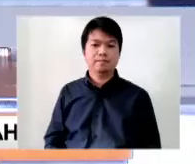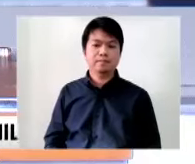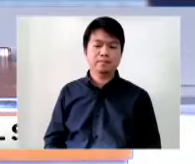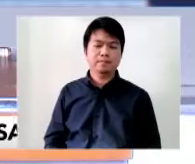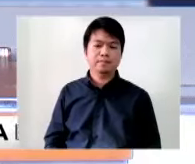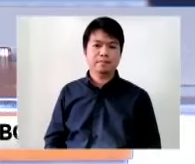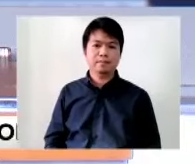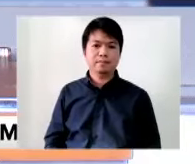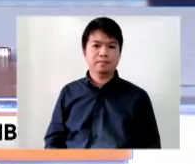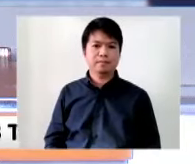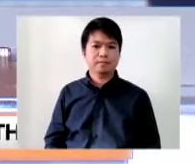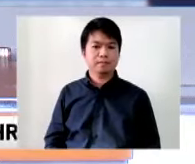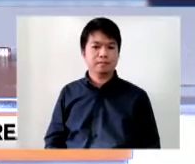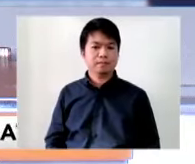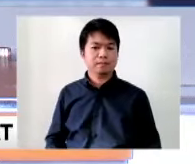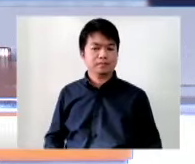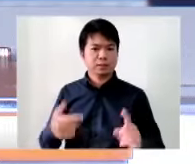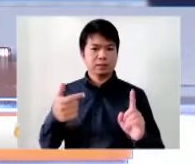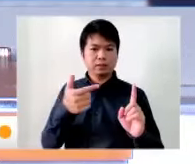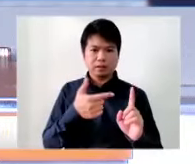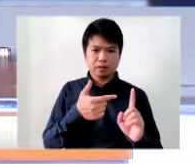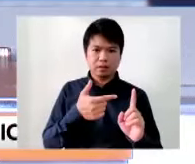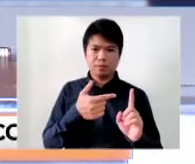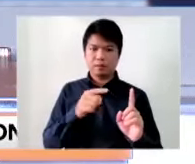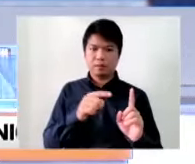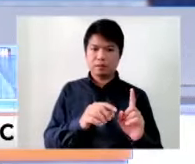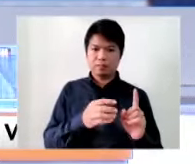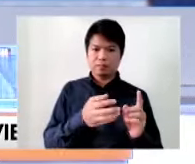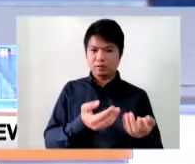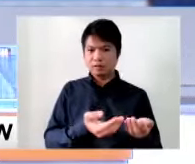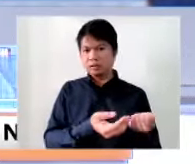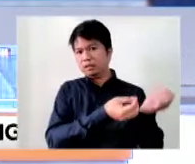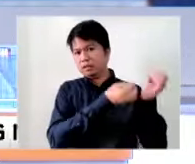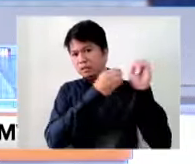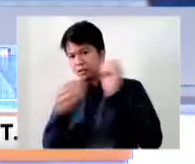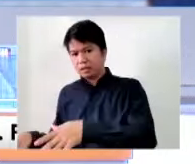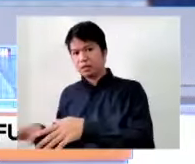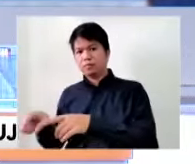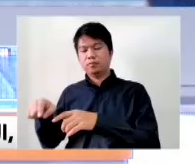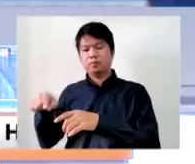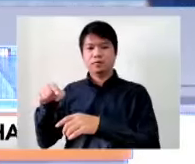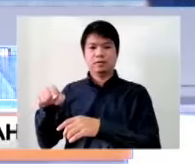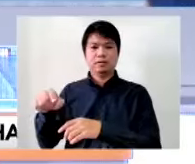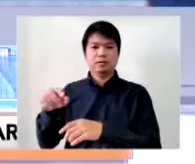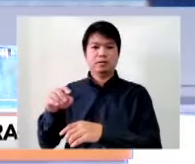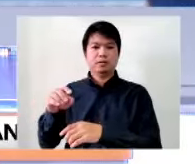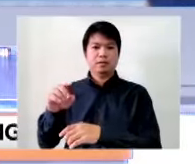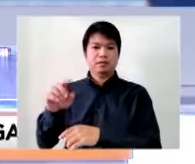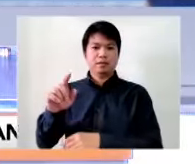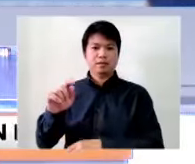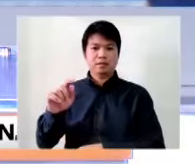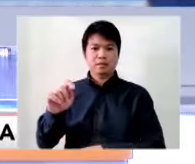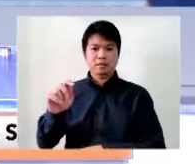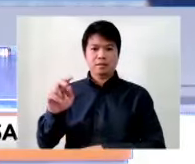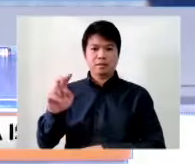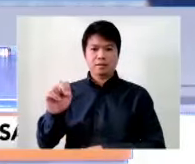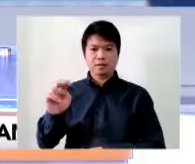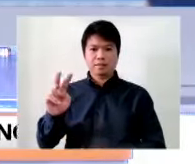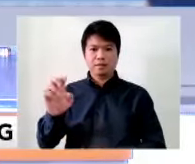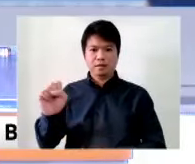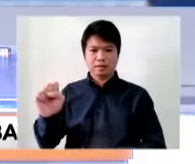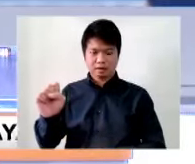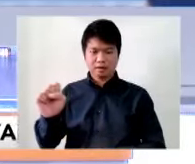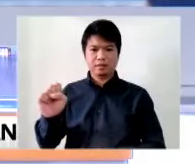hold-up na ihinulog pa sa bangin. Yan naman ang sinapit ng isang TNVS driver sa kamay ng mga kawatan sa Antipolo.